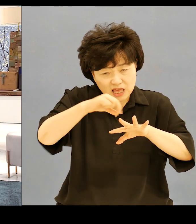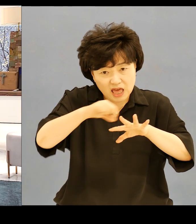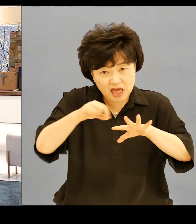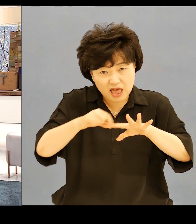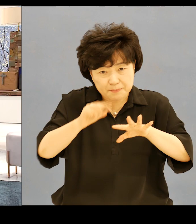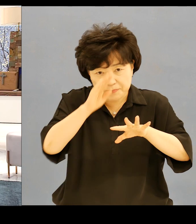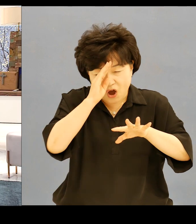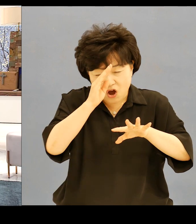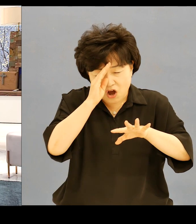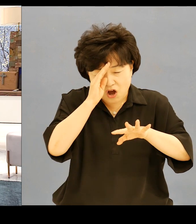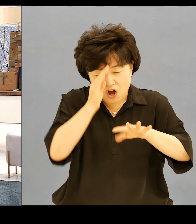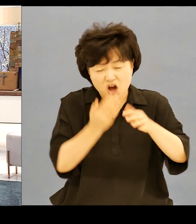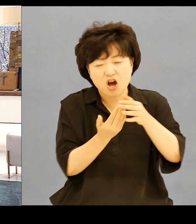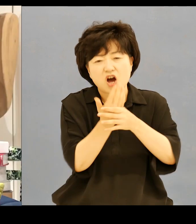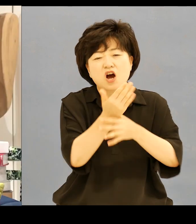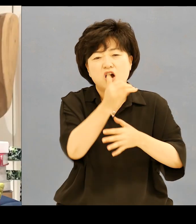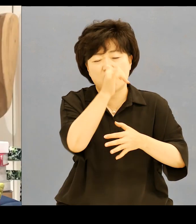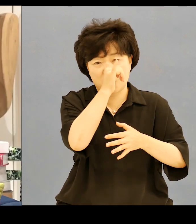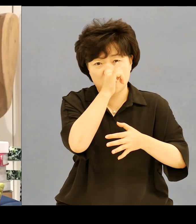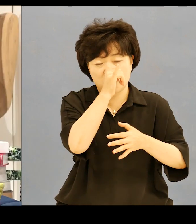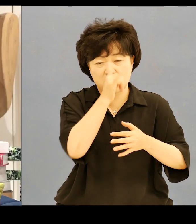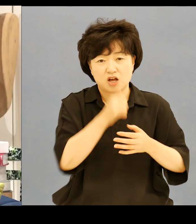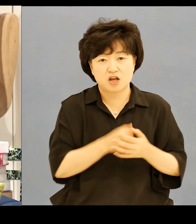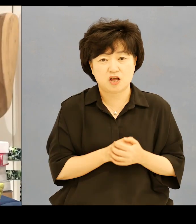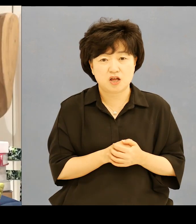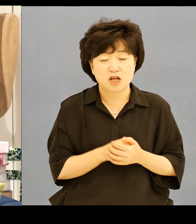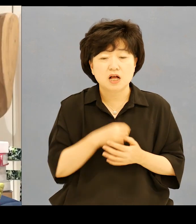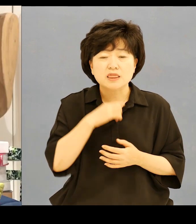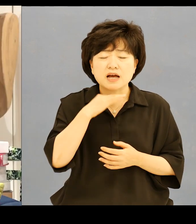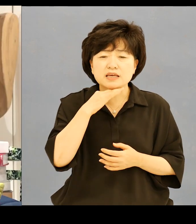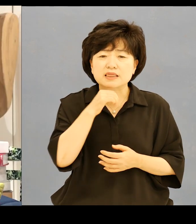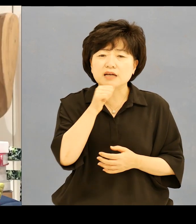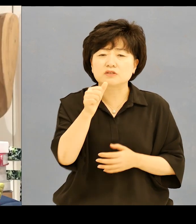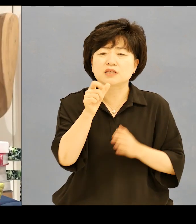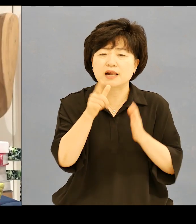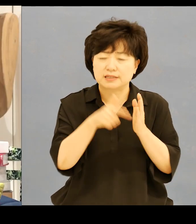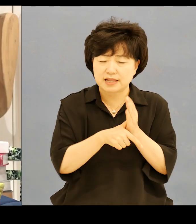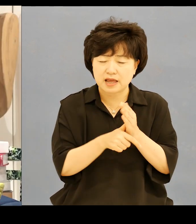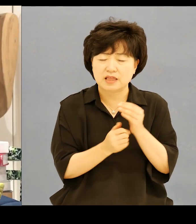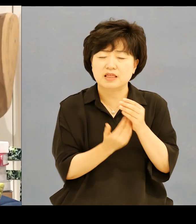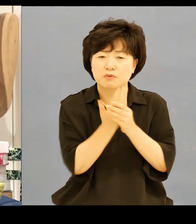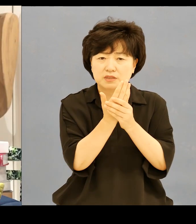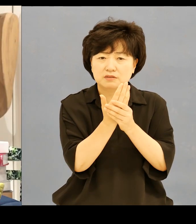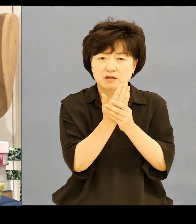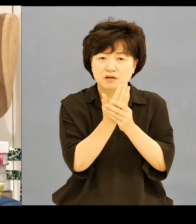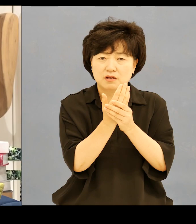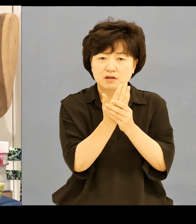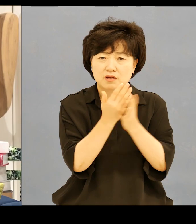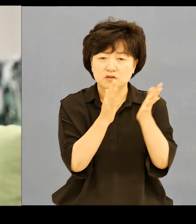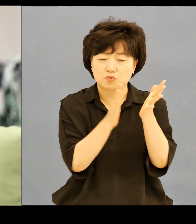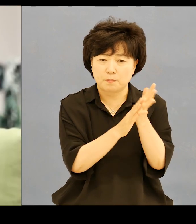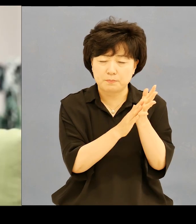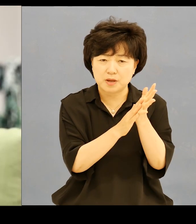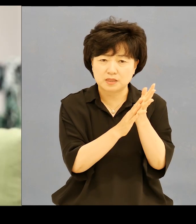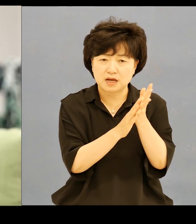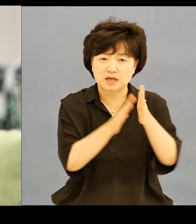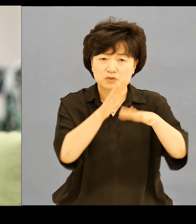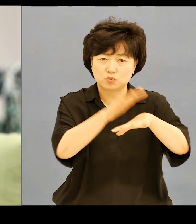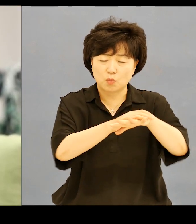네. 발병을 시작한 건데 네. 왼쪽 이제 손바닥하고 아, 이제 손하고 이제